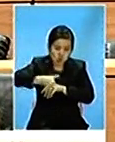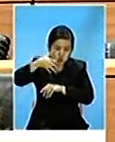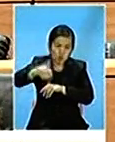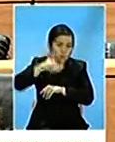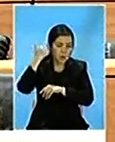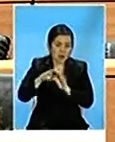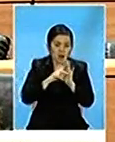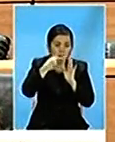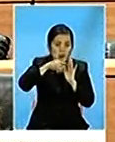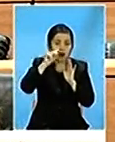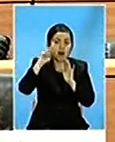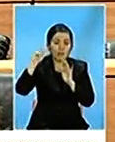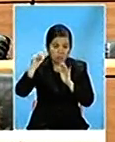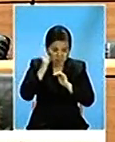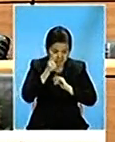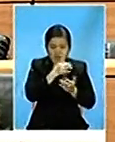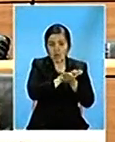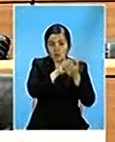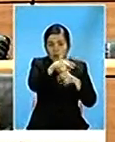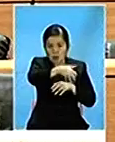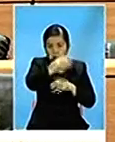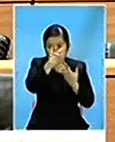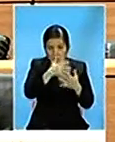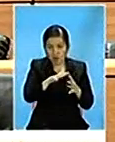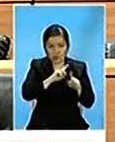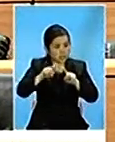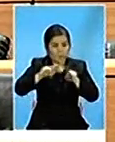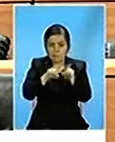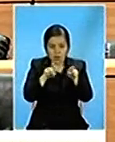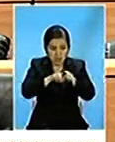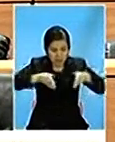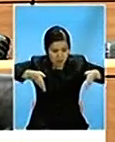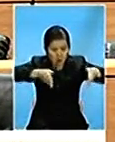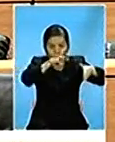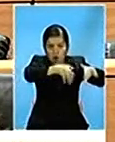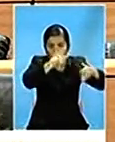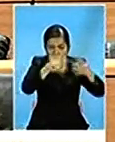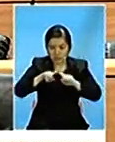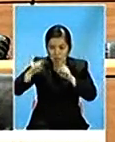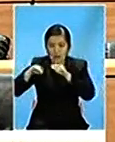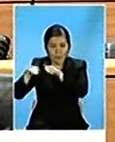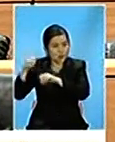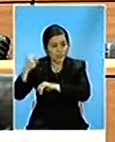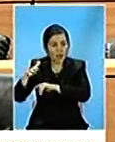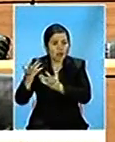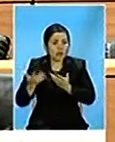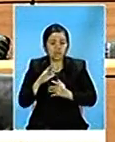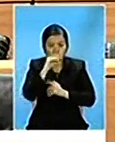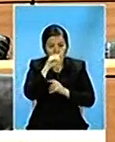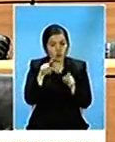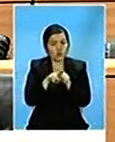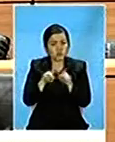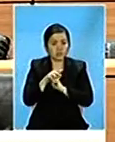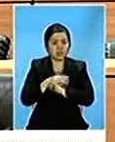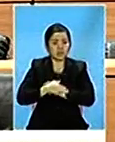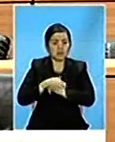มประชากรลอกไปแล้วครับสลัมสองข้างทางเหมือนกันเขาทำได้แต่ท่านทำไม่ได้ครับแล้วถ้าพูดแบบนี้นะครับบอกว่าจะเป็นจะต